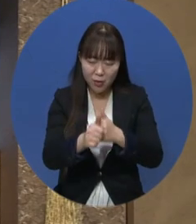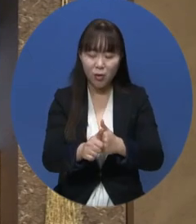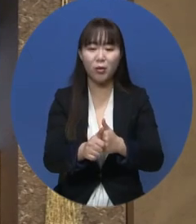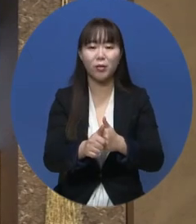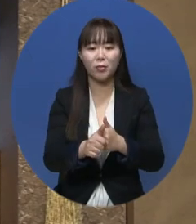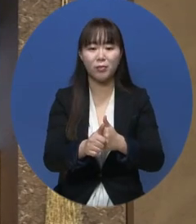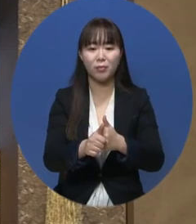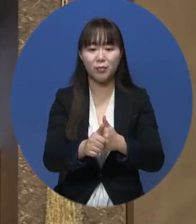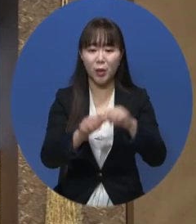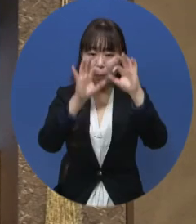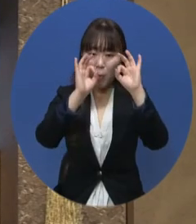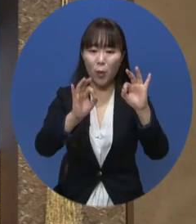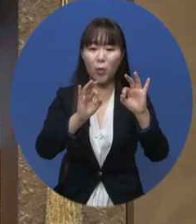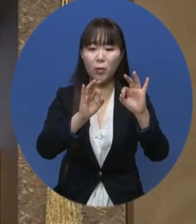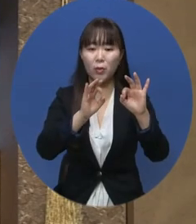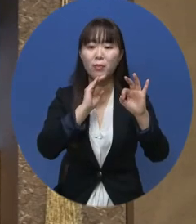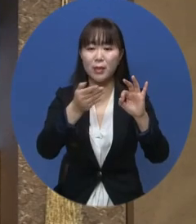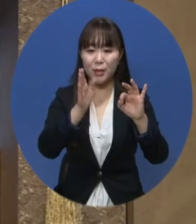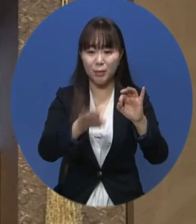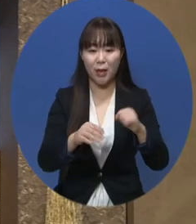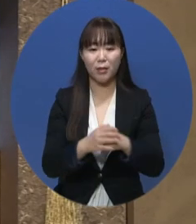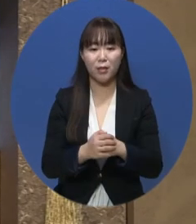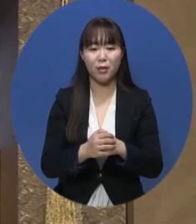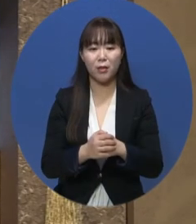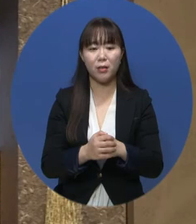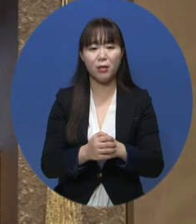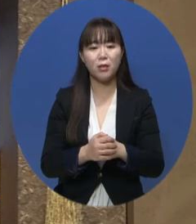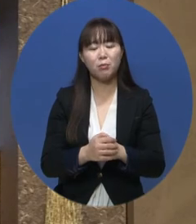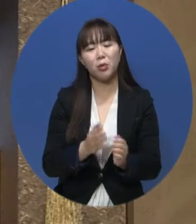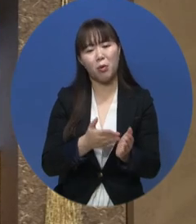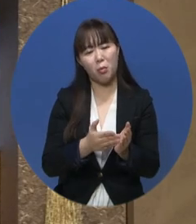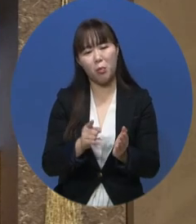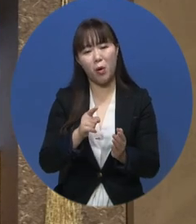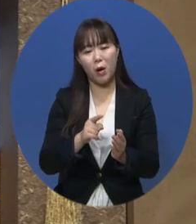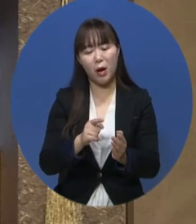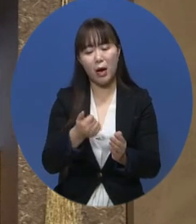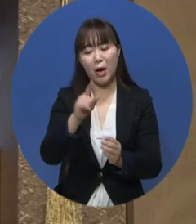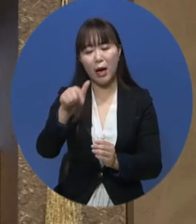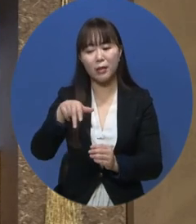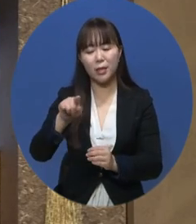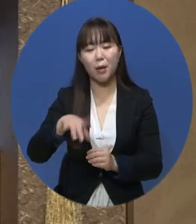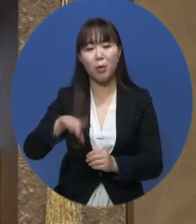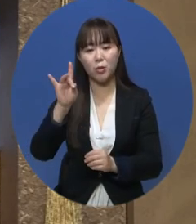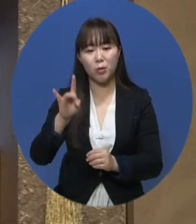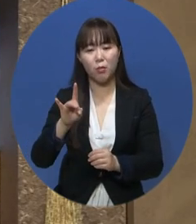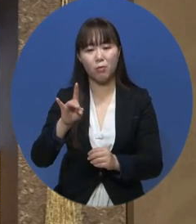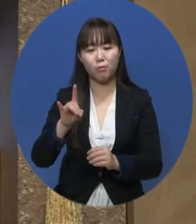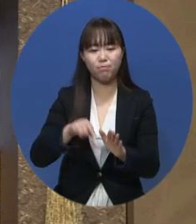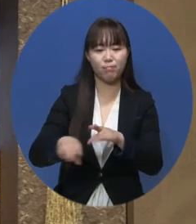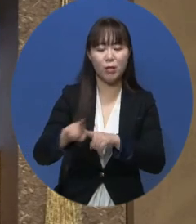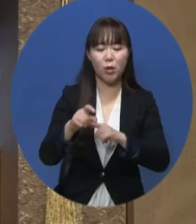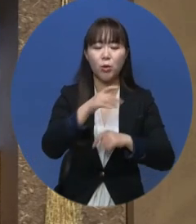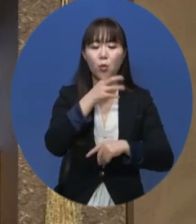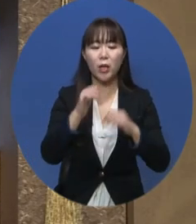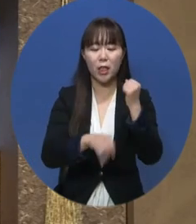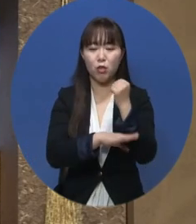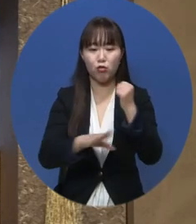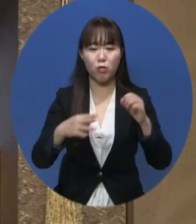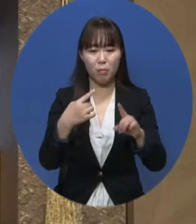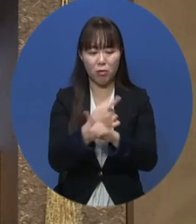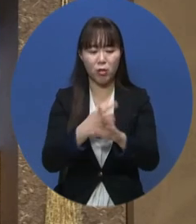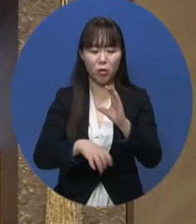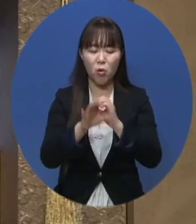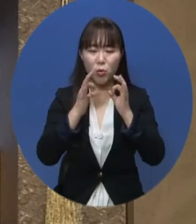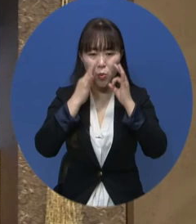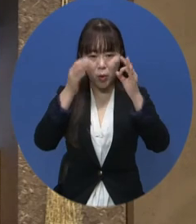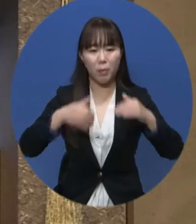지금 보고는 있지만 아마 이런 여론들을 우리 학자가 먼저 나서서 노인의 기준을 바꾸는데 네. 더 노력을